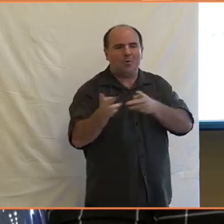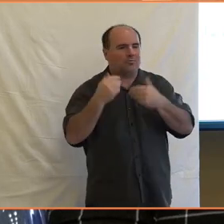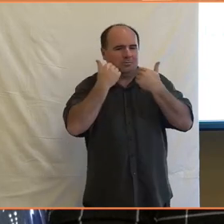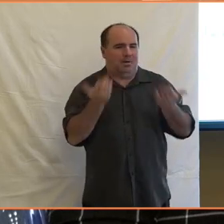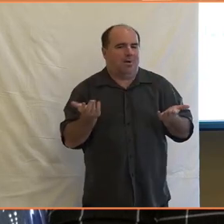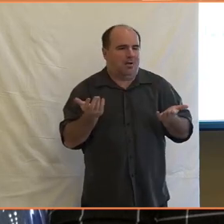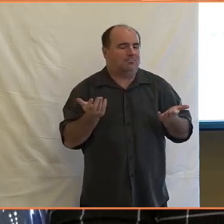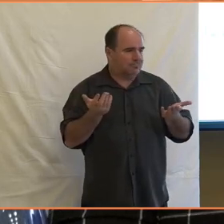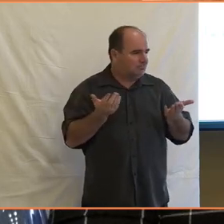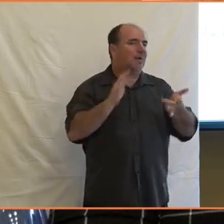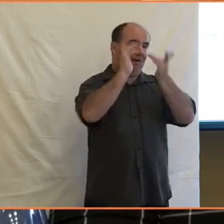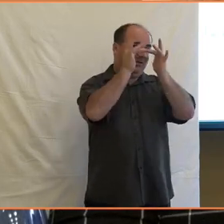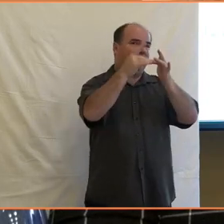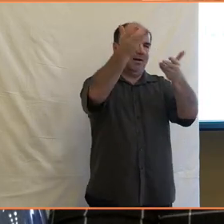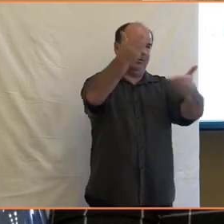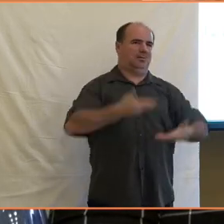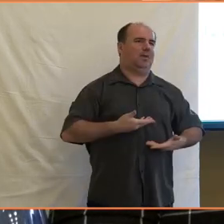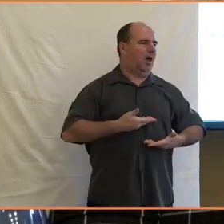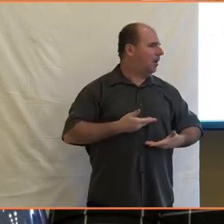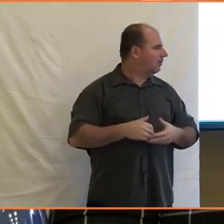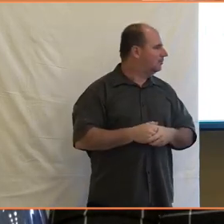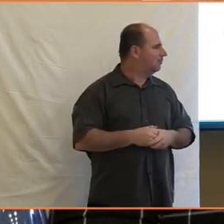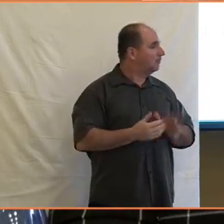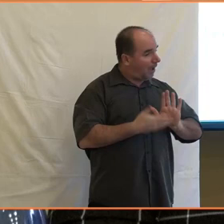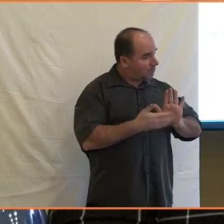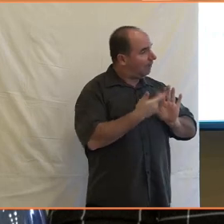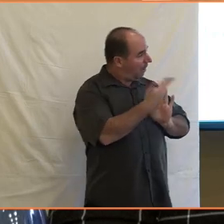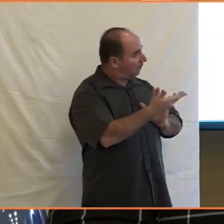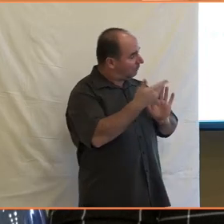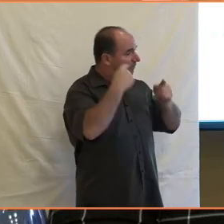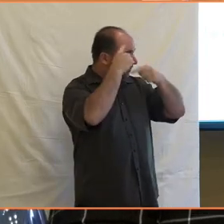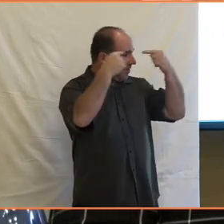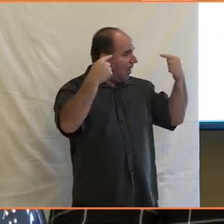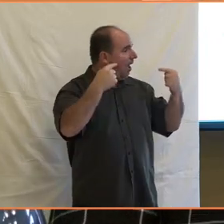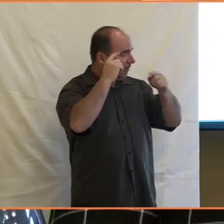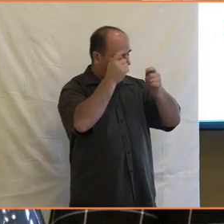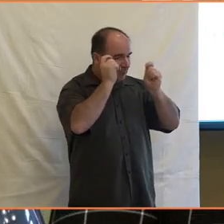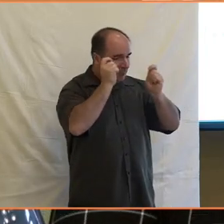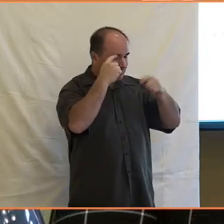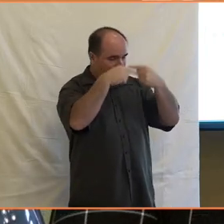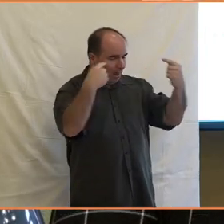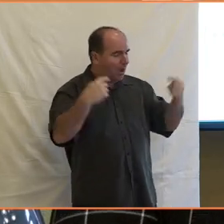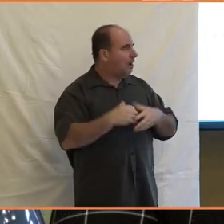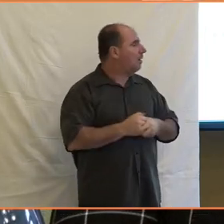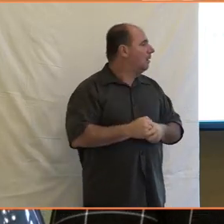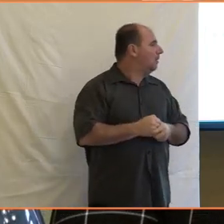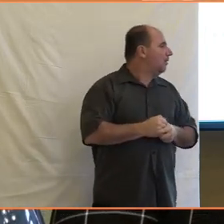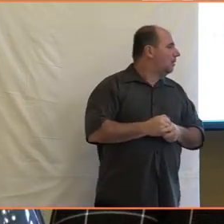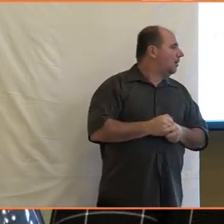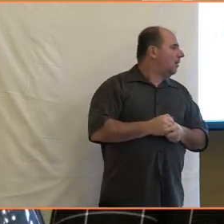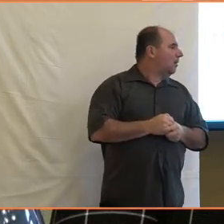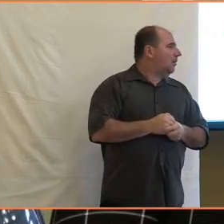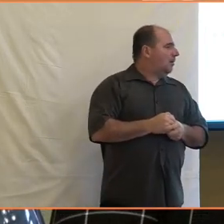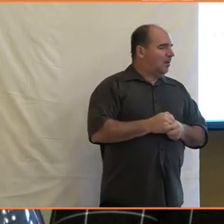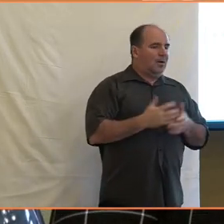Tady byl třeba příklad s tím vzděláváním, já jsem tady teda bohužel nemohl být, což mě mrzí, ale tam třeba byl velký rozdíl